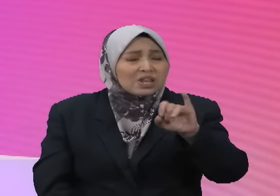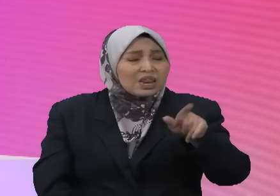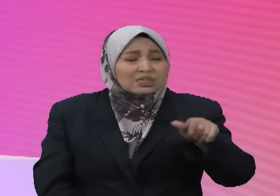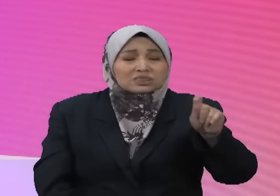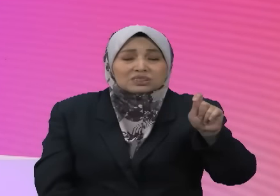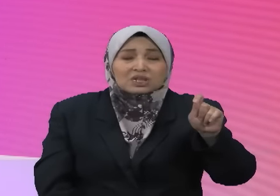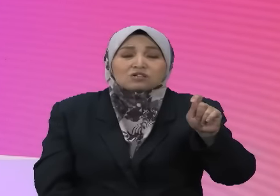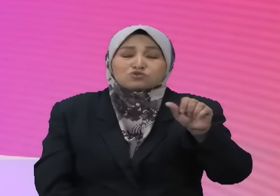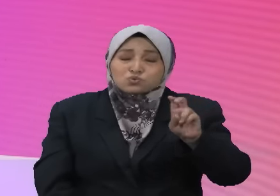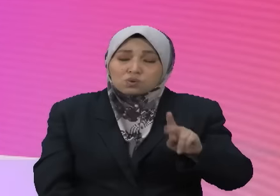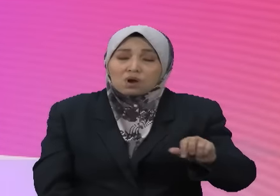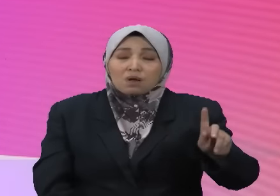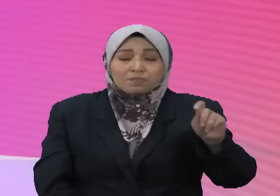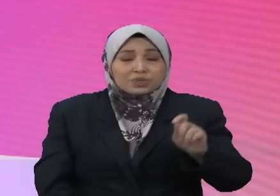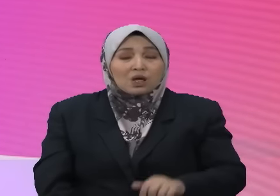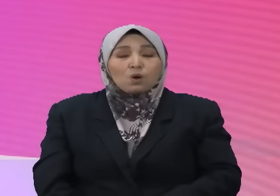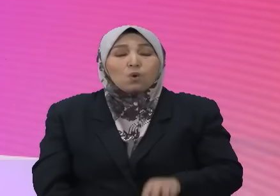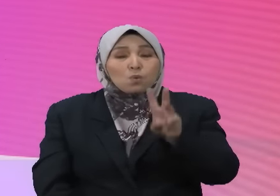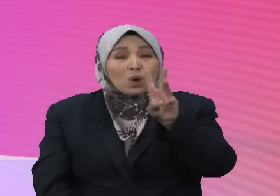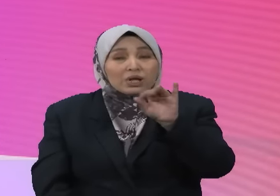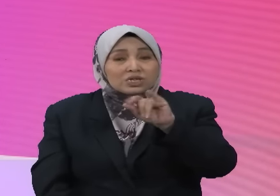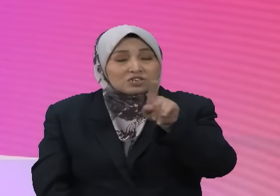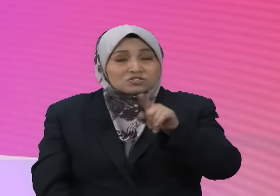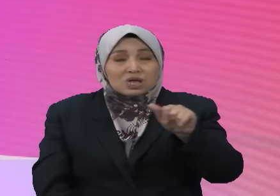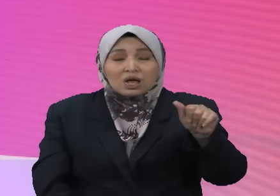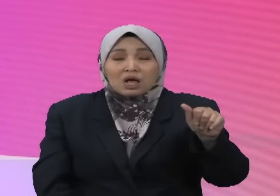unzilat surah h